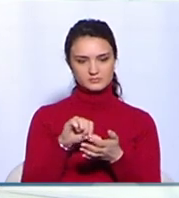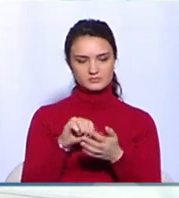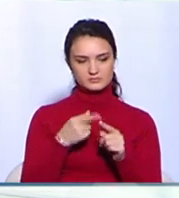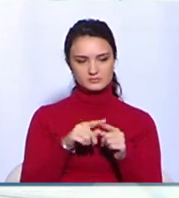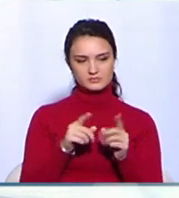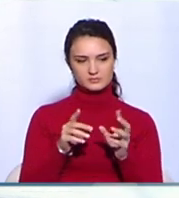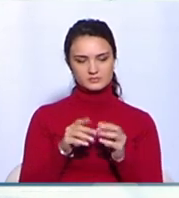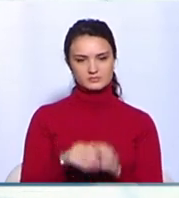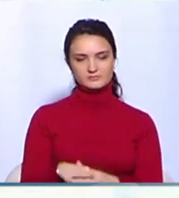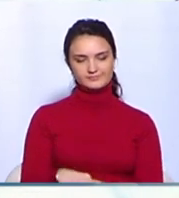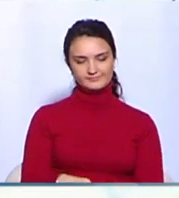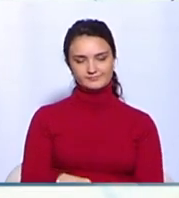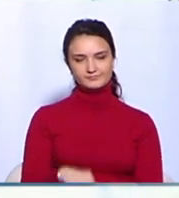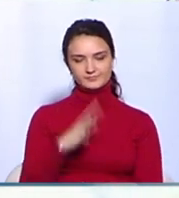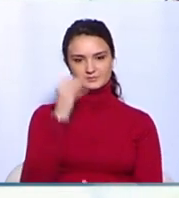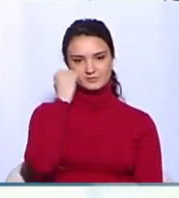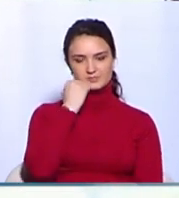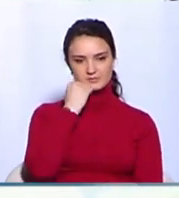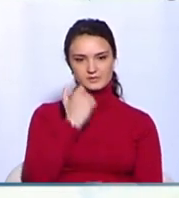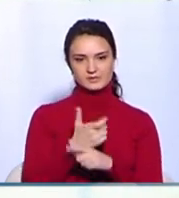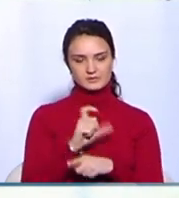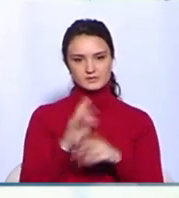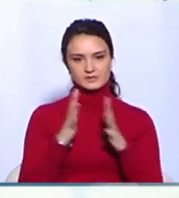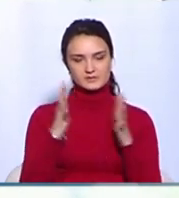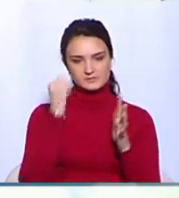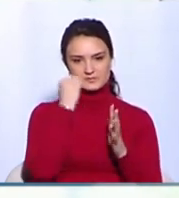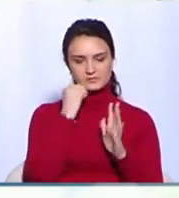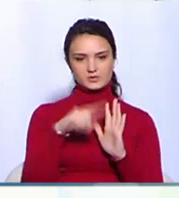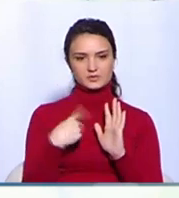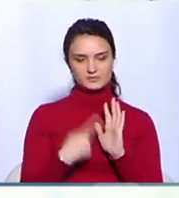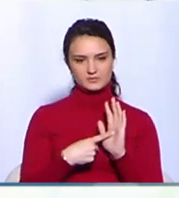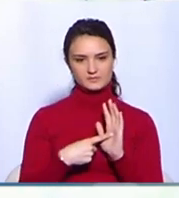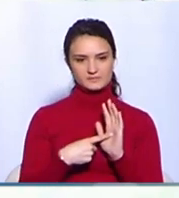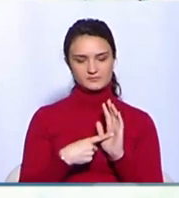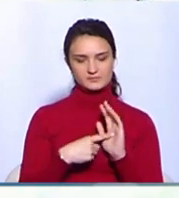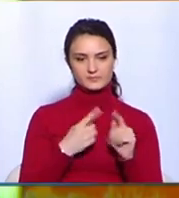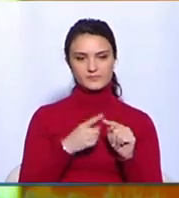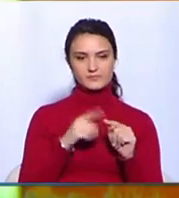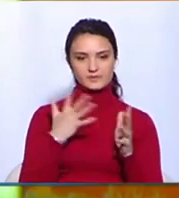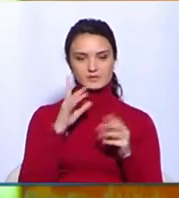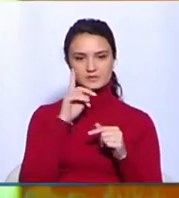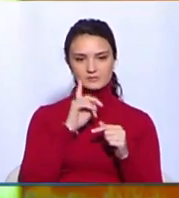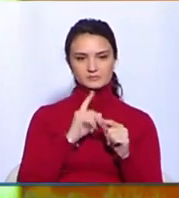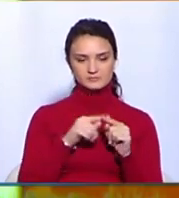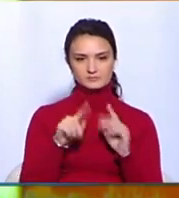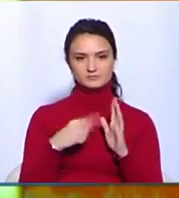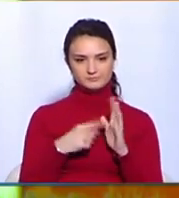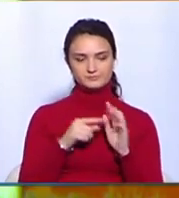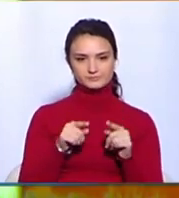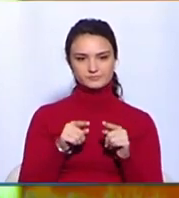დღესაც შეწირულია ოჯახის. მადლობა, ძალიან დიდი მადლობა შეკითხვისთვის. რა თქმა უნდა, სიამოვნებით ამ